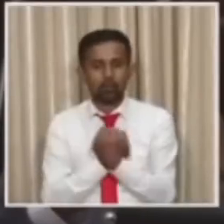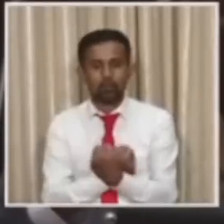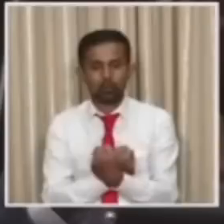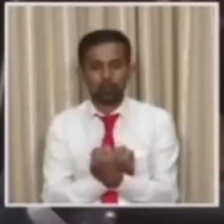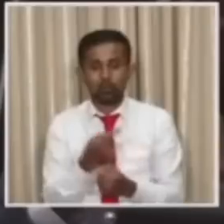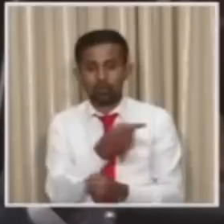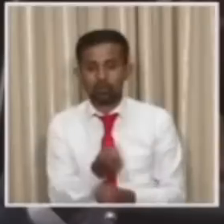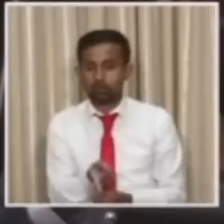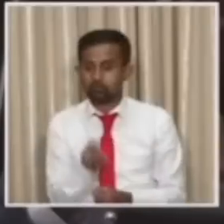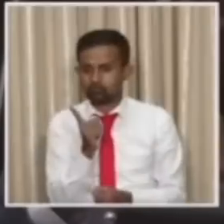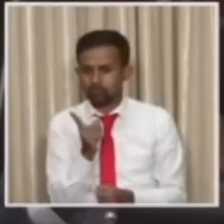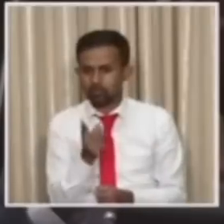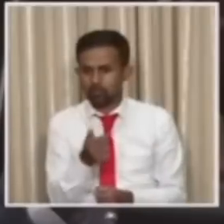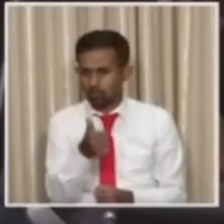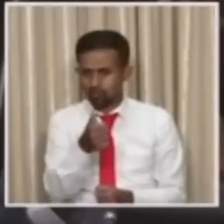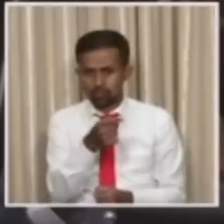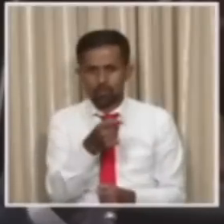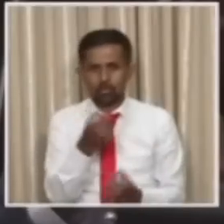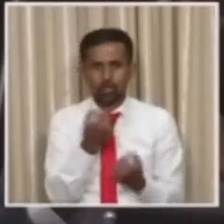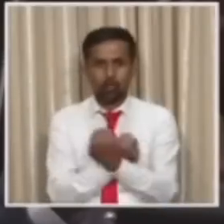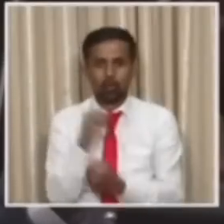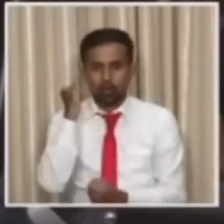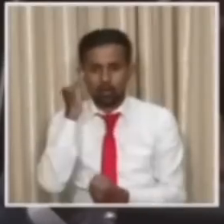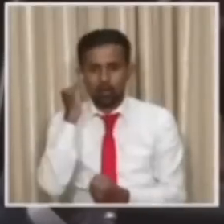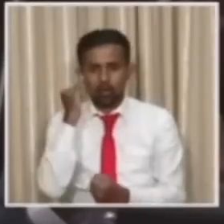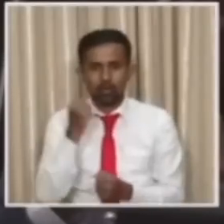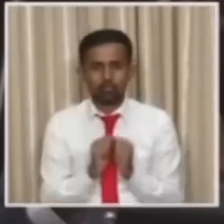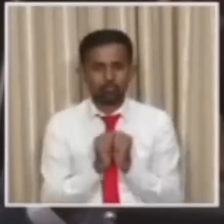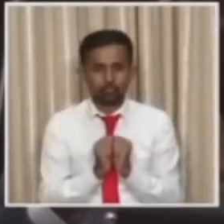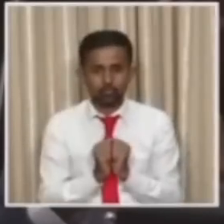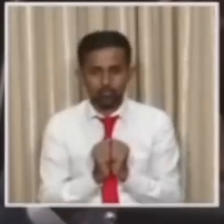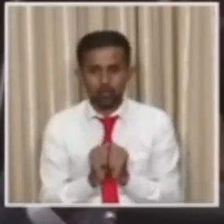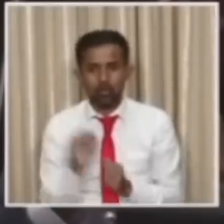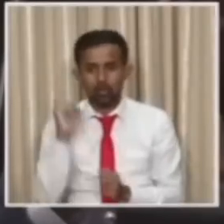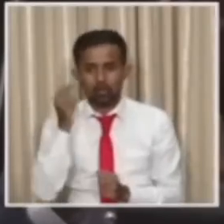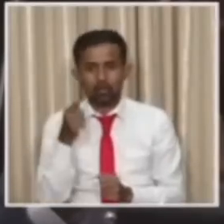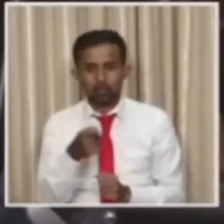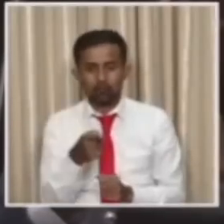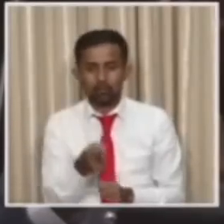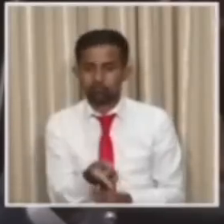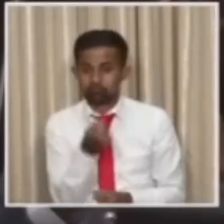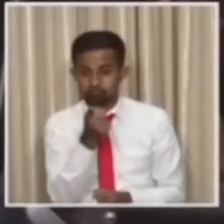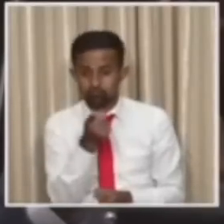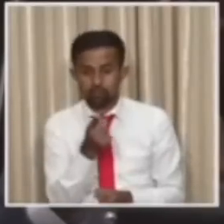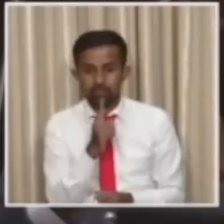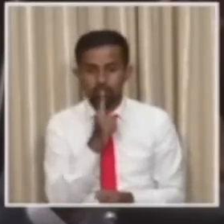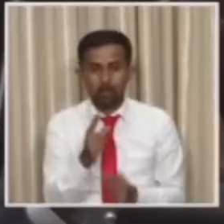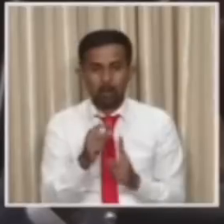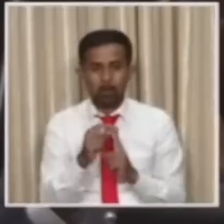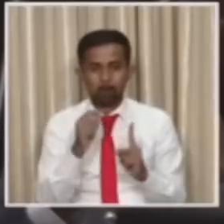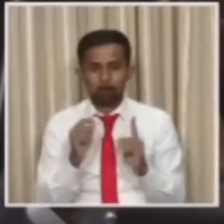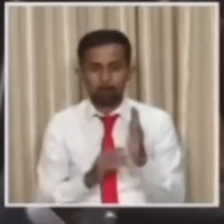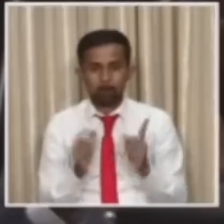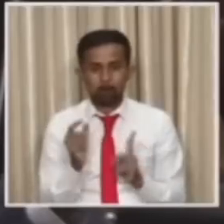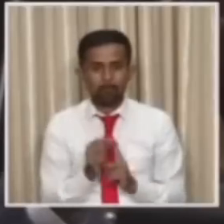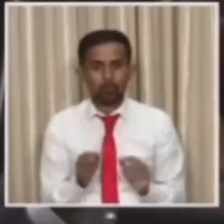එතුමා තර්ජනය කර විදිය හොඳයිද බලන්න. දැන් පොලිස් නිලධාරියෙ රාජකාරියක් කරන නිලධාරියෙකුට එහෙම තර්ජනය කිරීම පාර්ලිමේන්තු